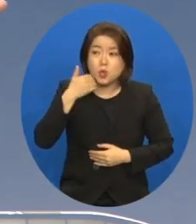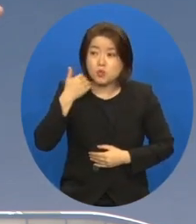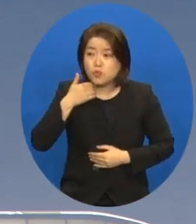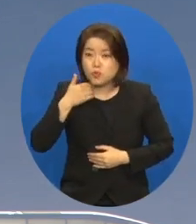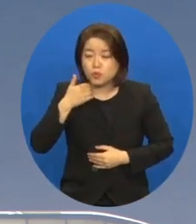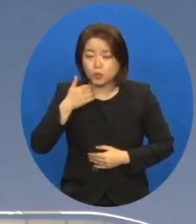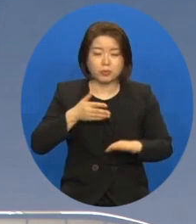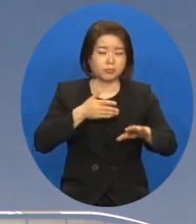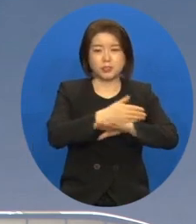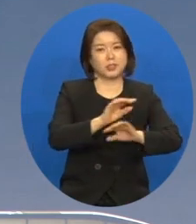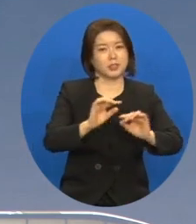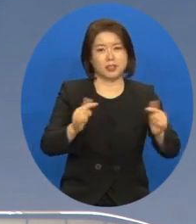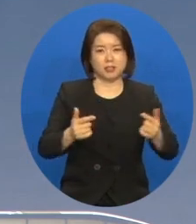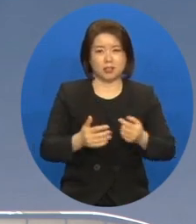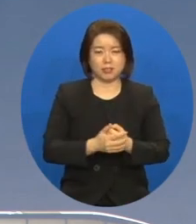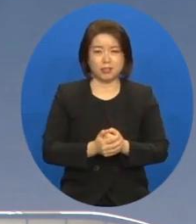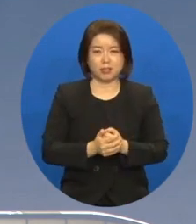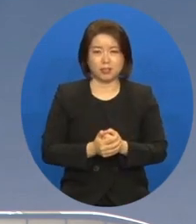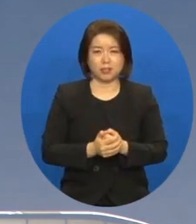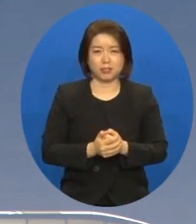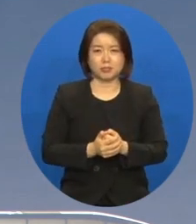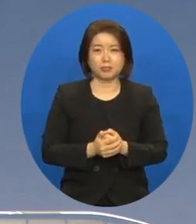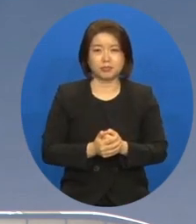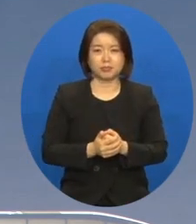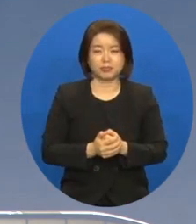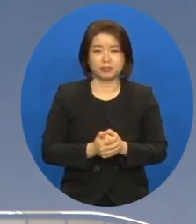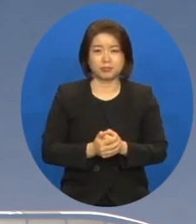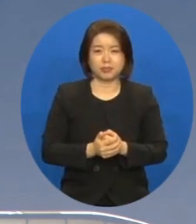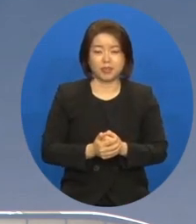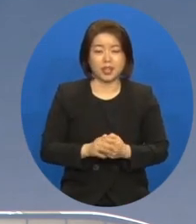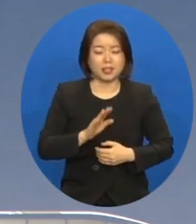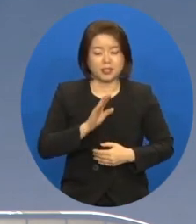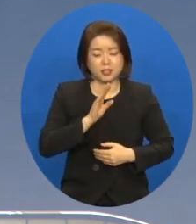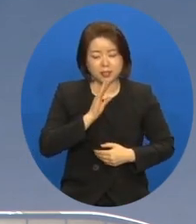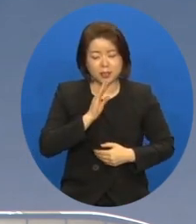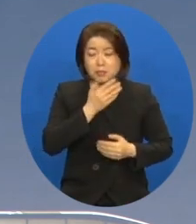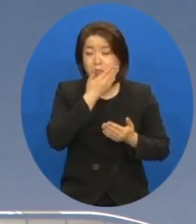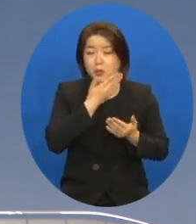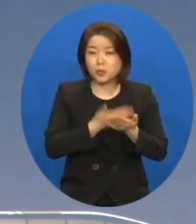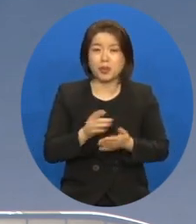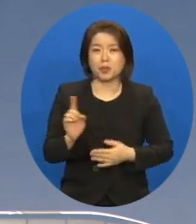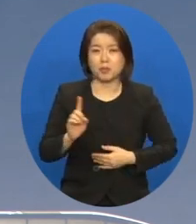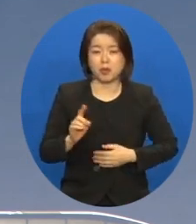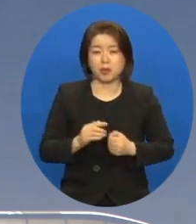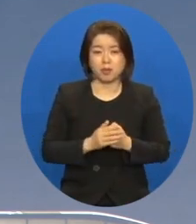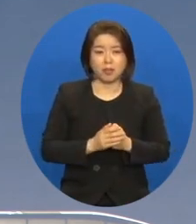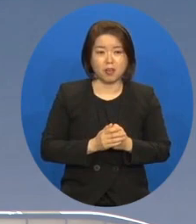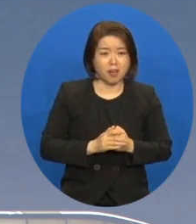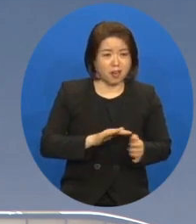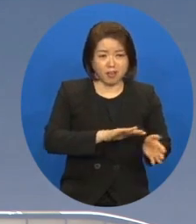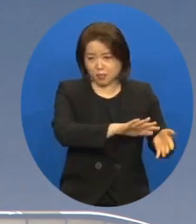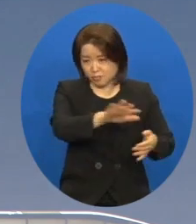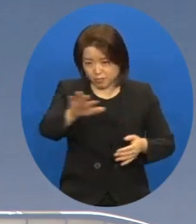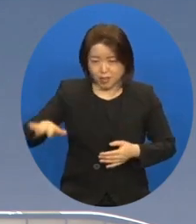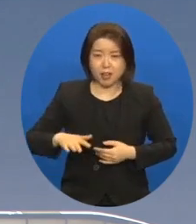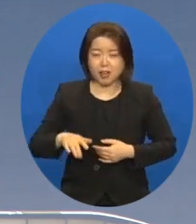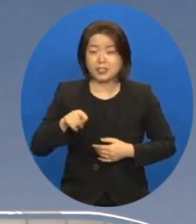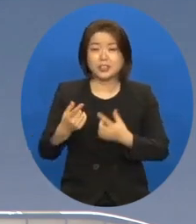누구도 늦지 않았어요. 더 귀한 건요, 누구도 그렇게 살 수 있다는 거예요.